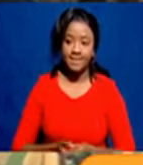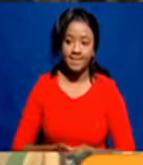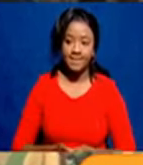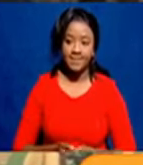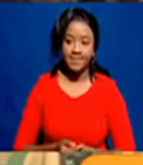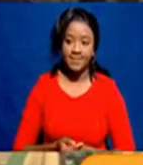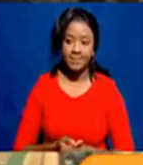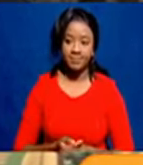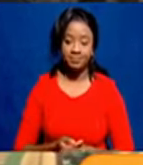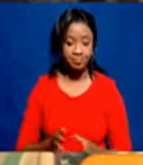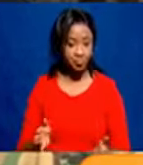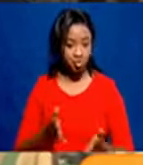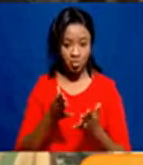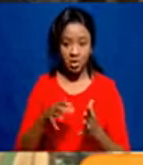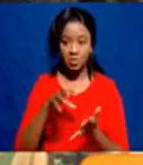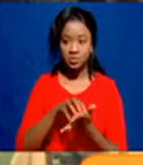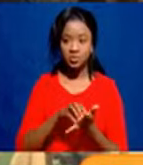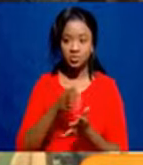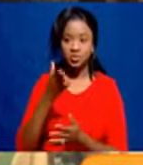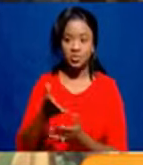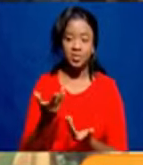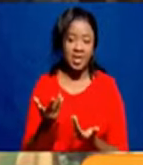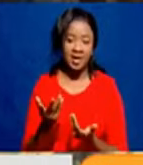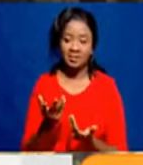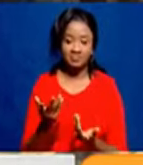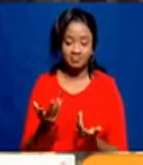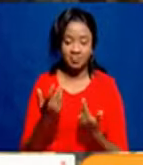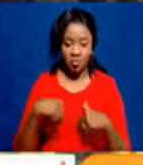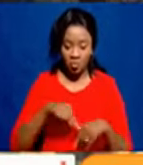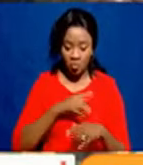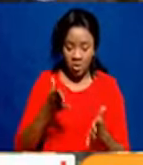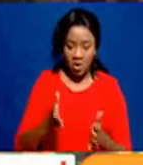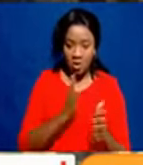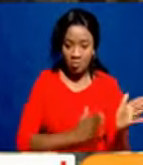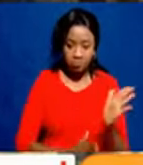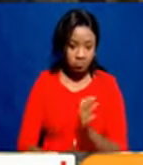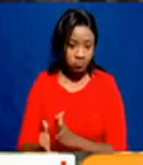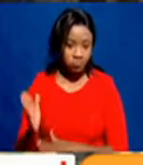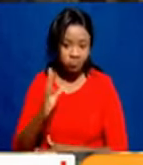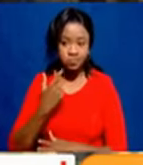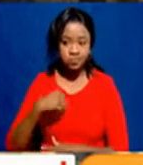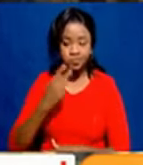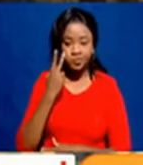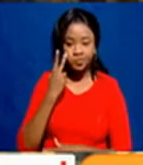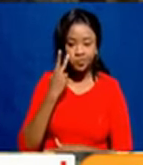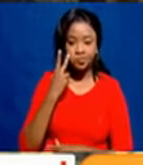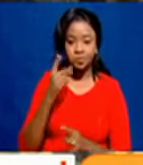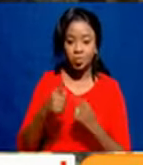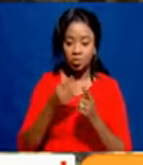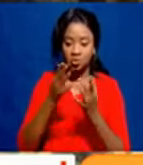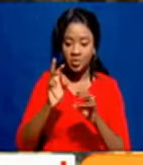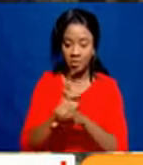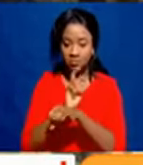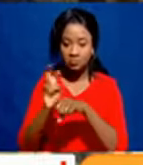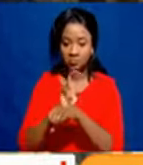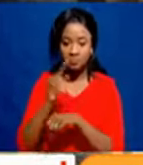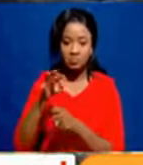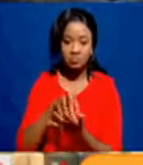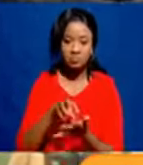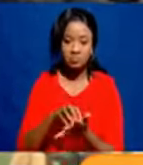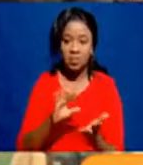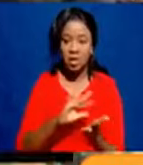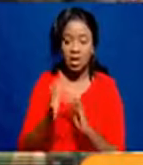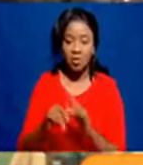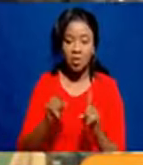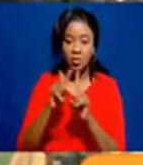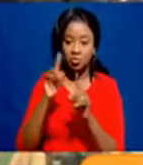So the situation now at the moment, they are now regrouping and we are still on the ground monitoring the situation. The way